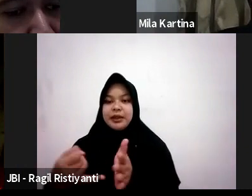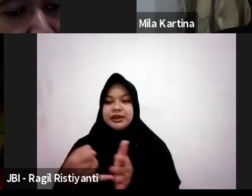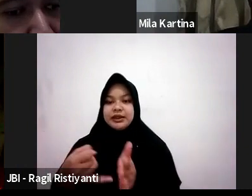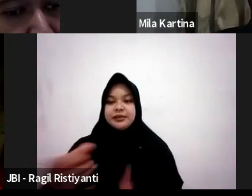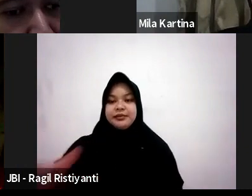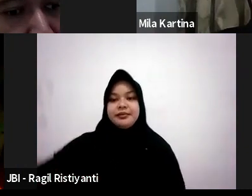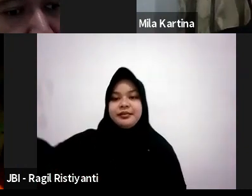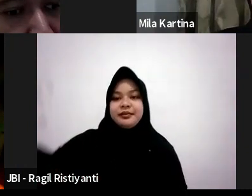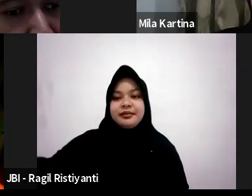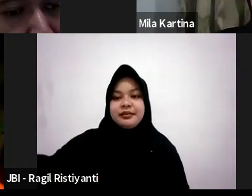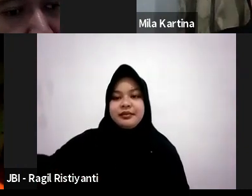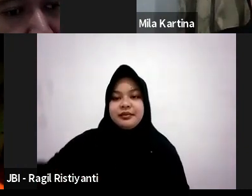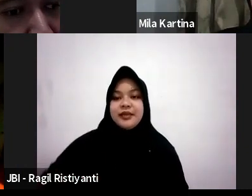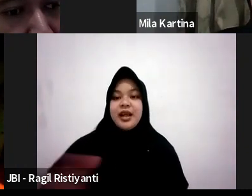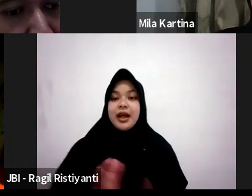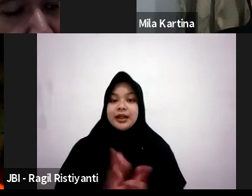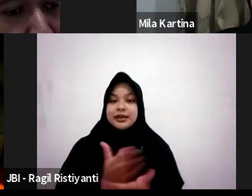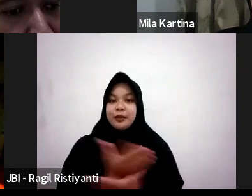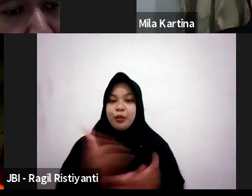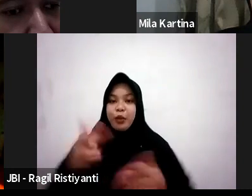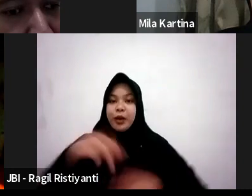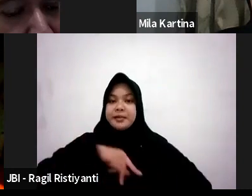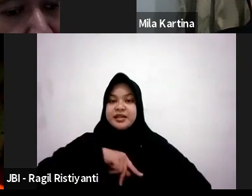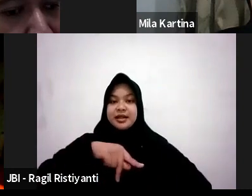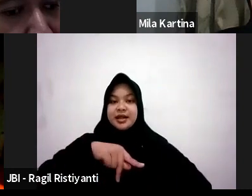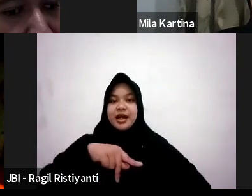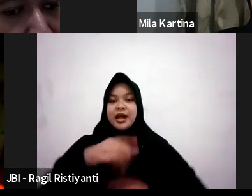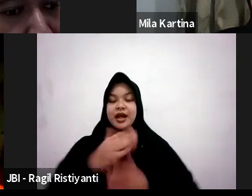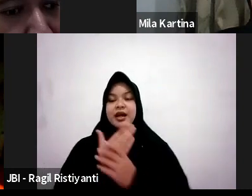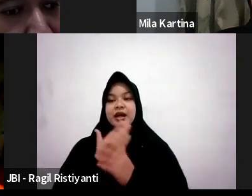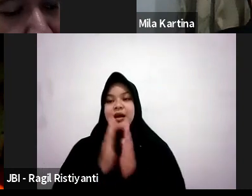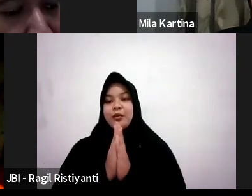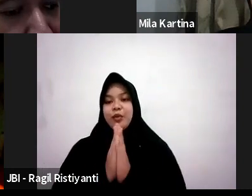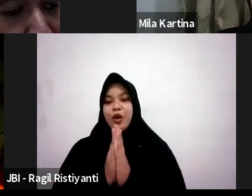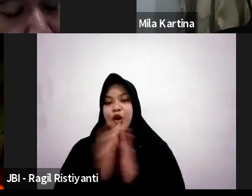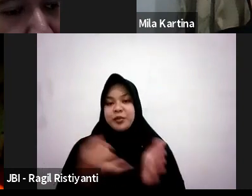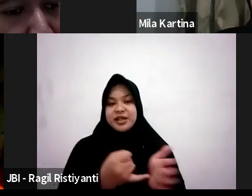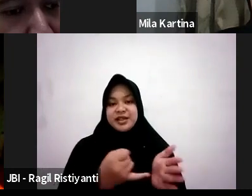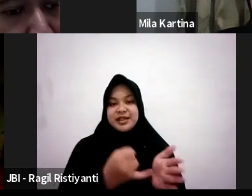angketnya dan kepada seluruh peserta yakni Mohon untuk langsung mengisi